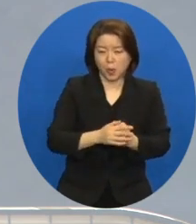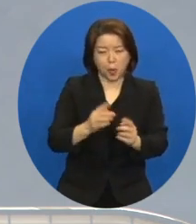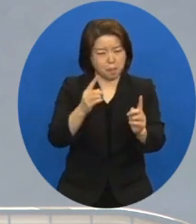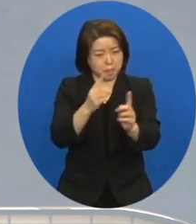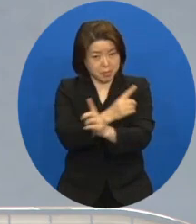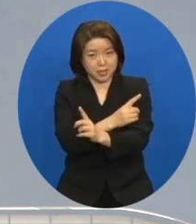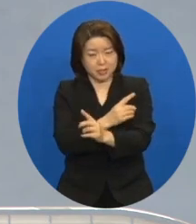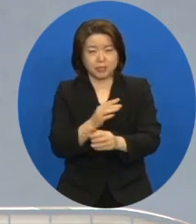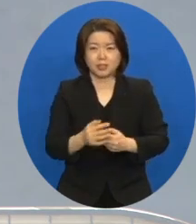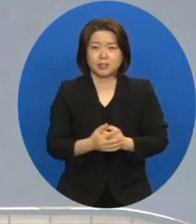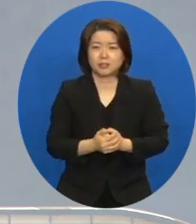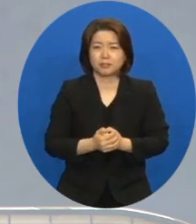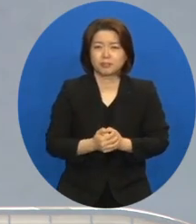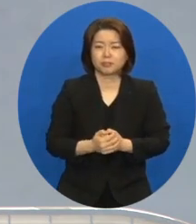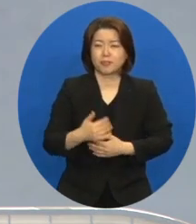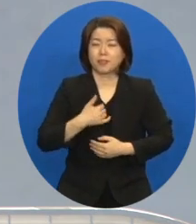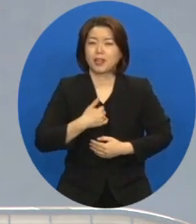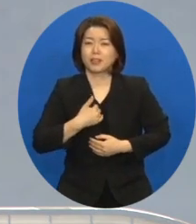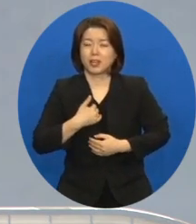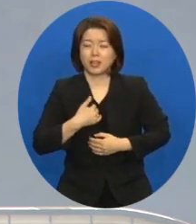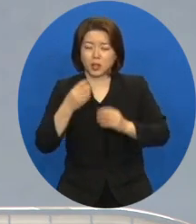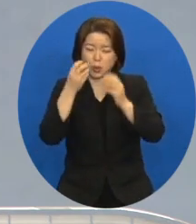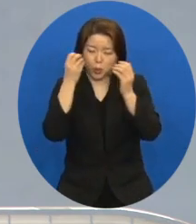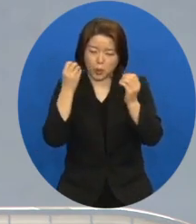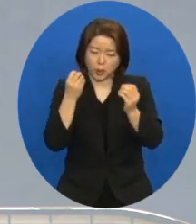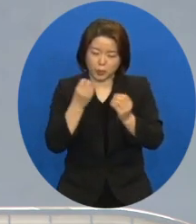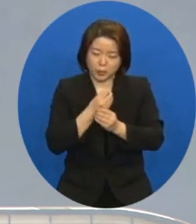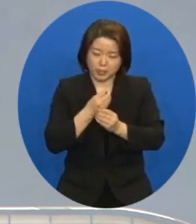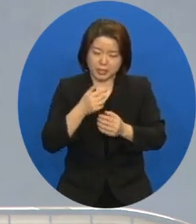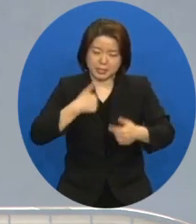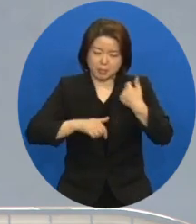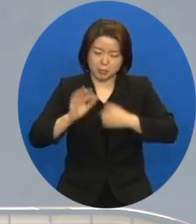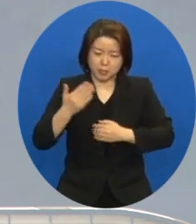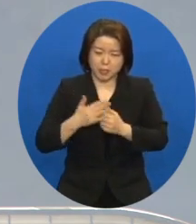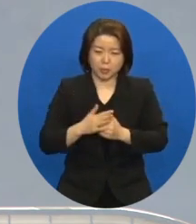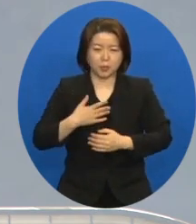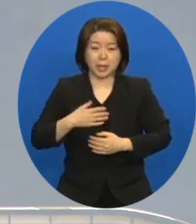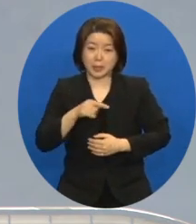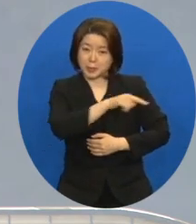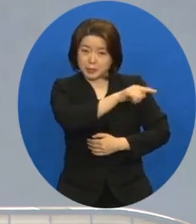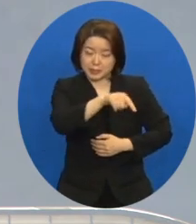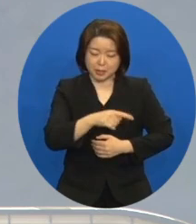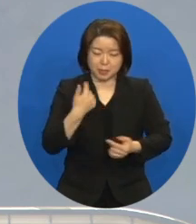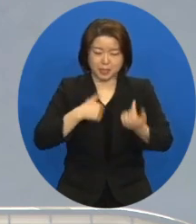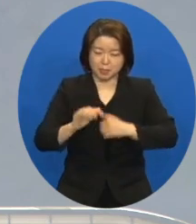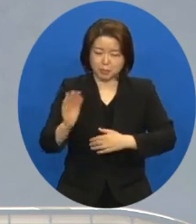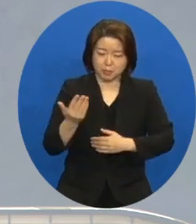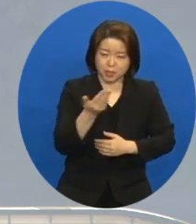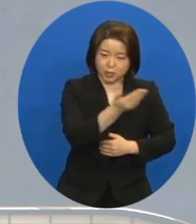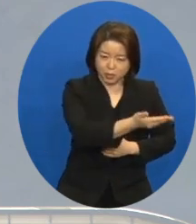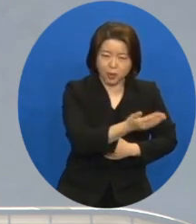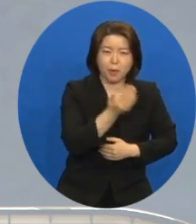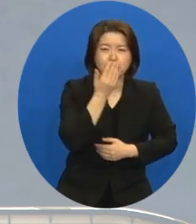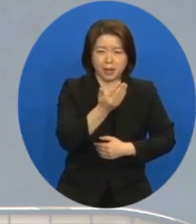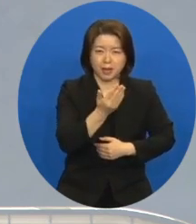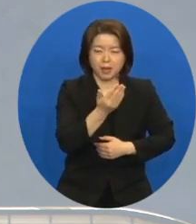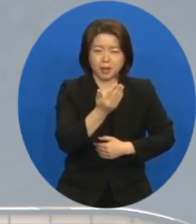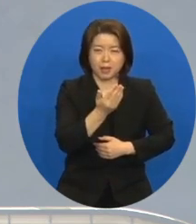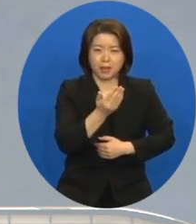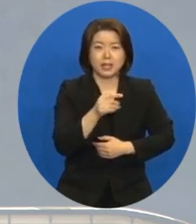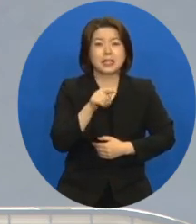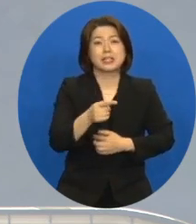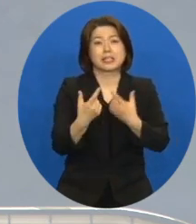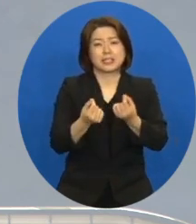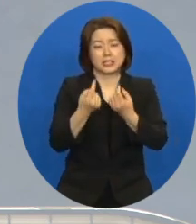바뀌어져서 나에게 기쁨이 되고 나도 그들에게 기쁨이 될 것이다.